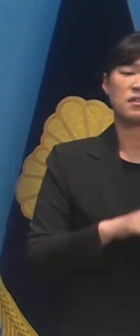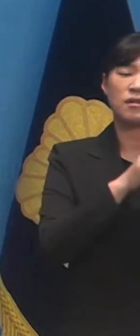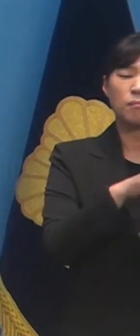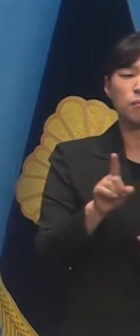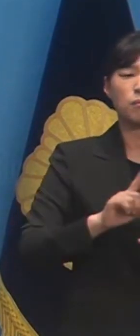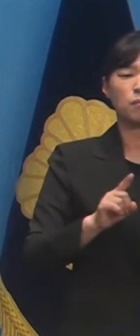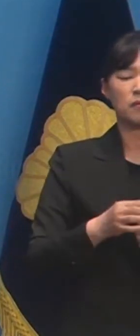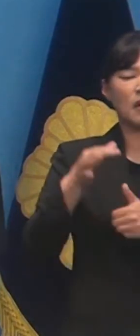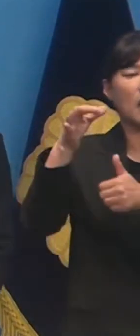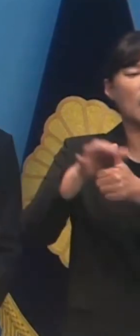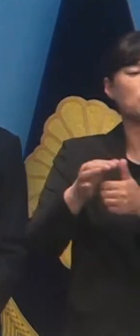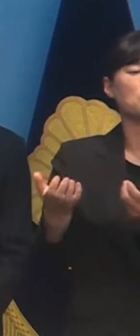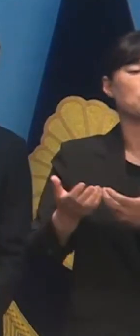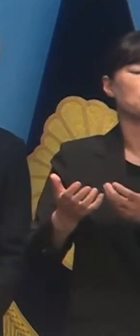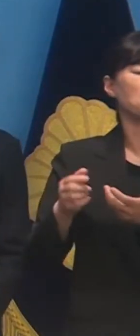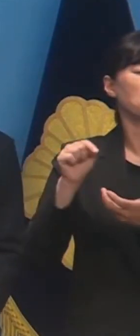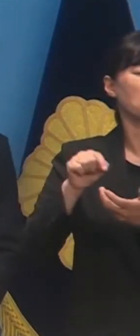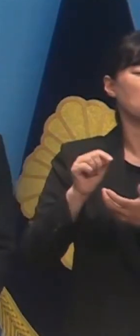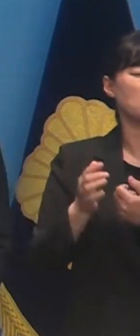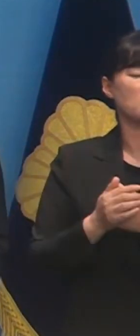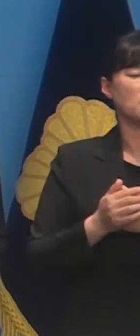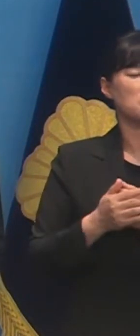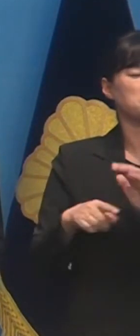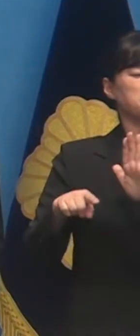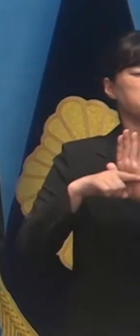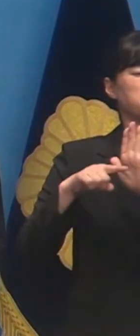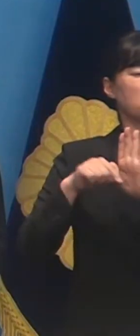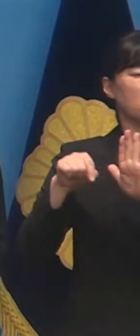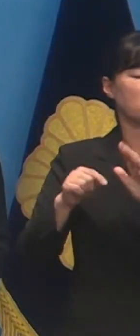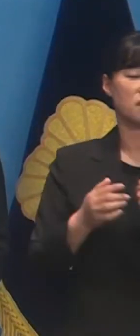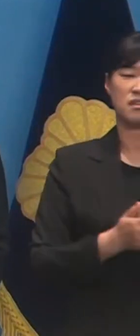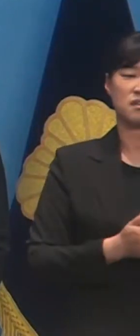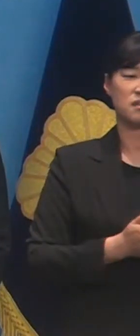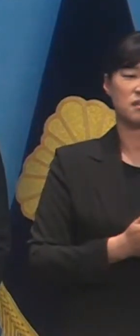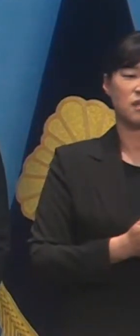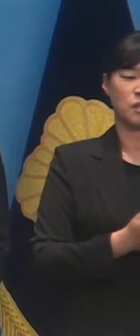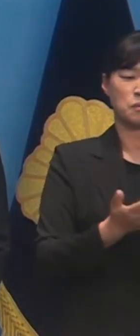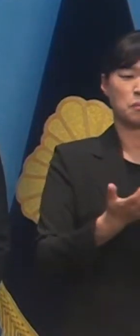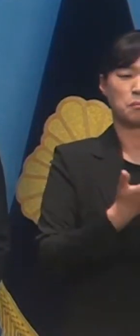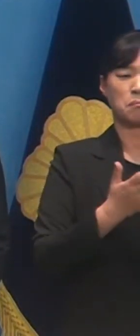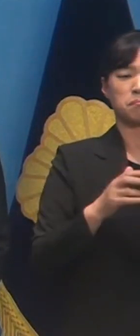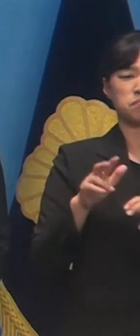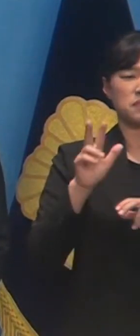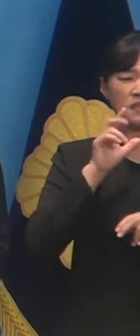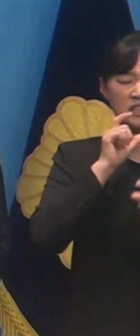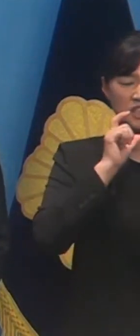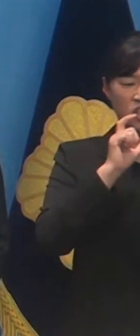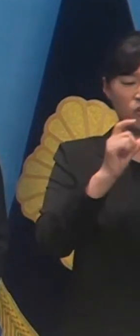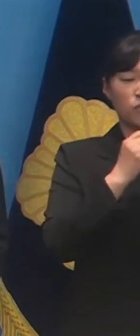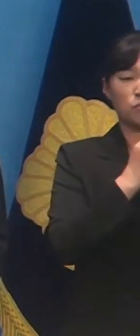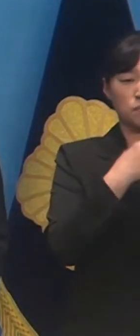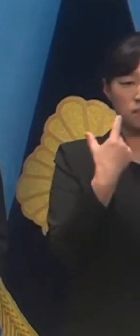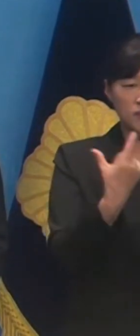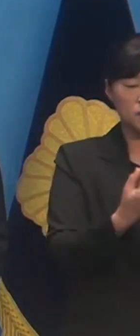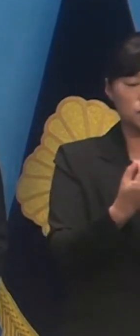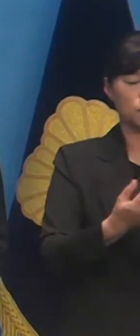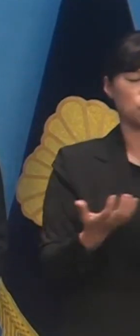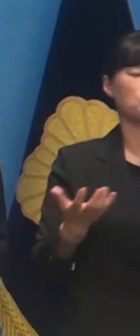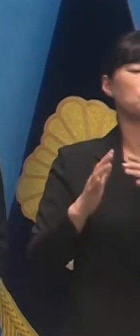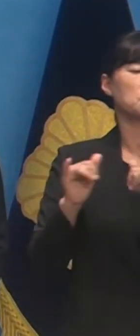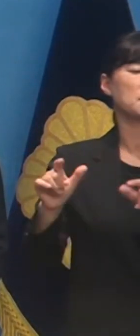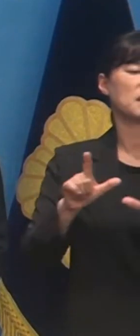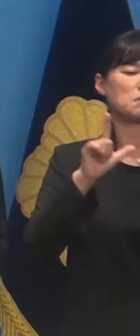이것은 하청 노조의 존재 자체를 부정하는 반노동 선언이자 노동자의 삶을